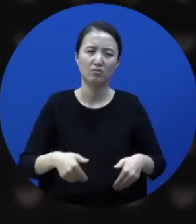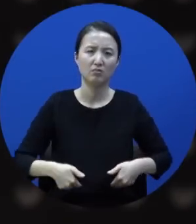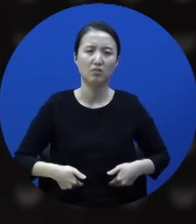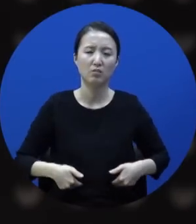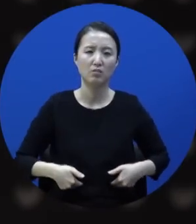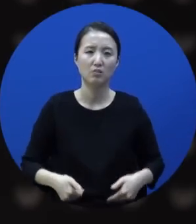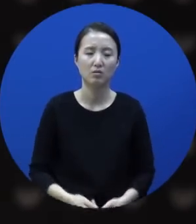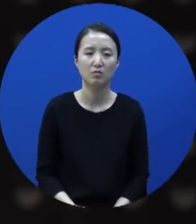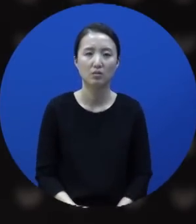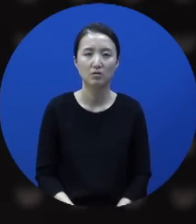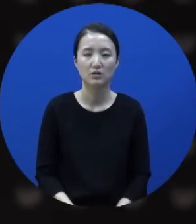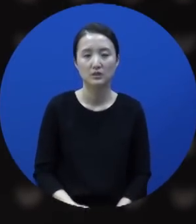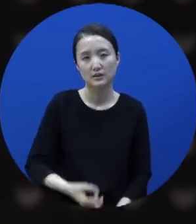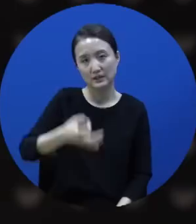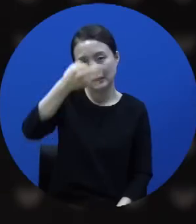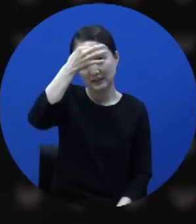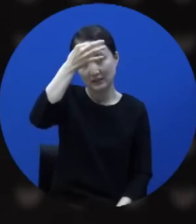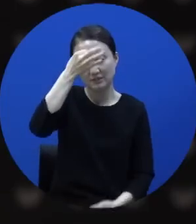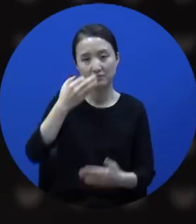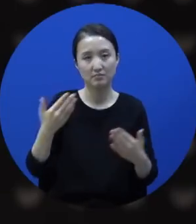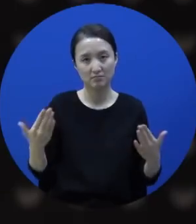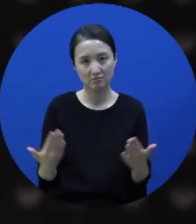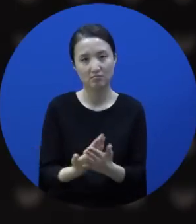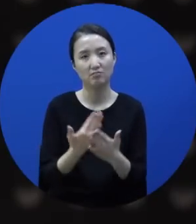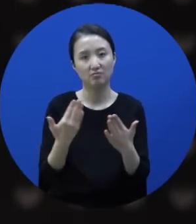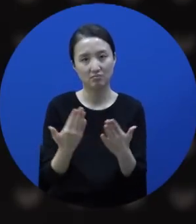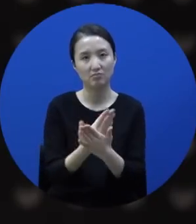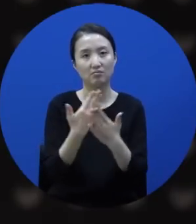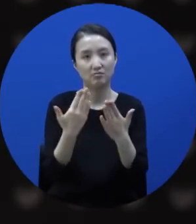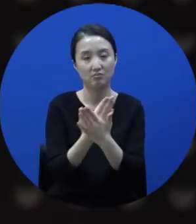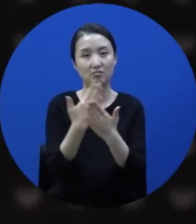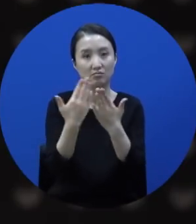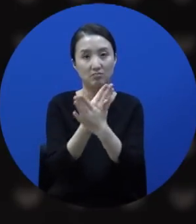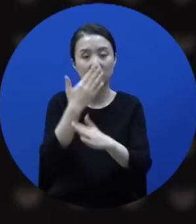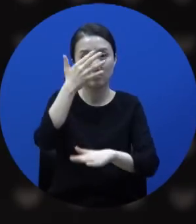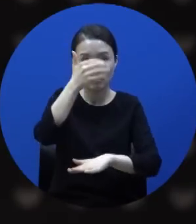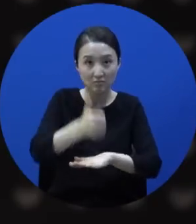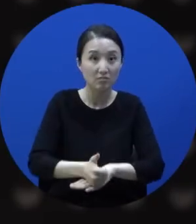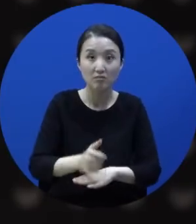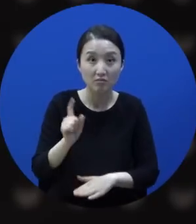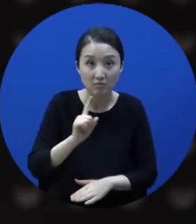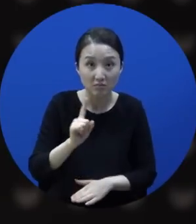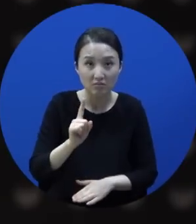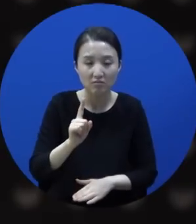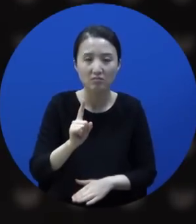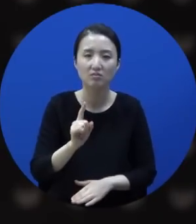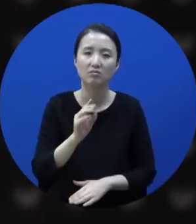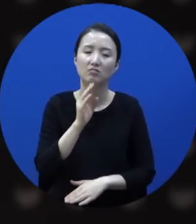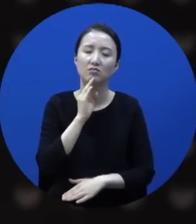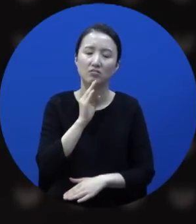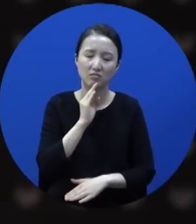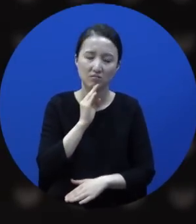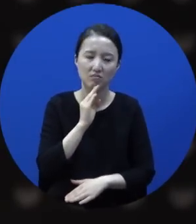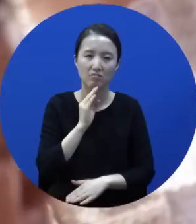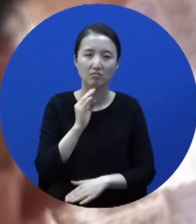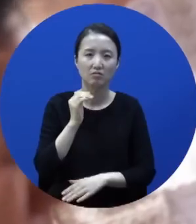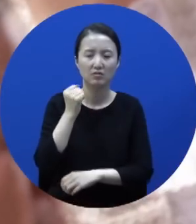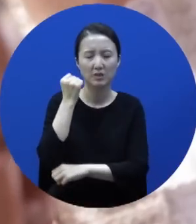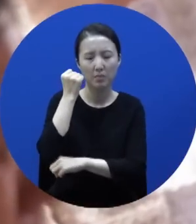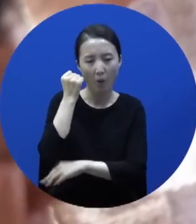계속 발전이 되잖아요. 그런데 기술이 발전될수록 저희가 집중해야 되는 거는 본질적인 부분인 것